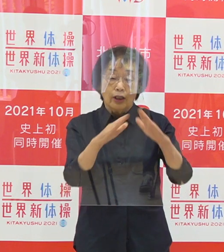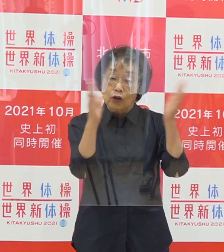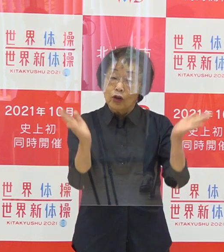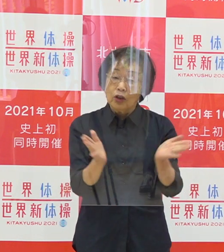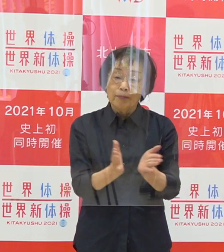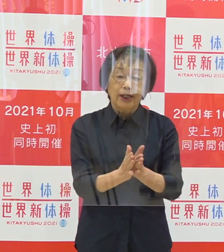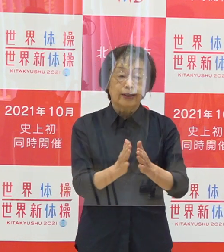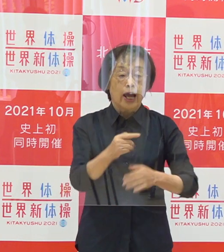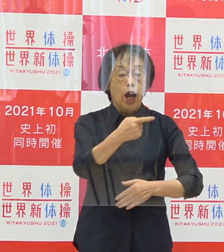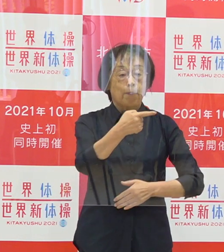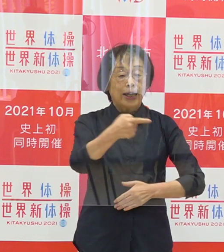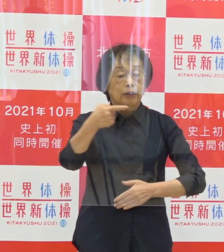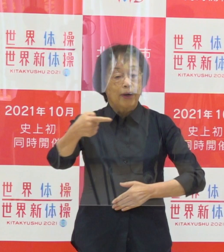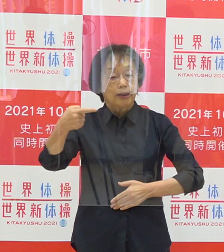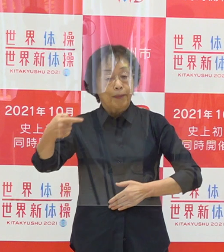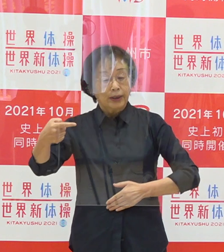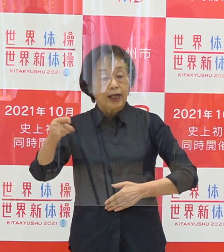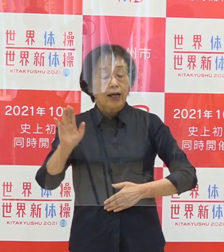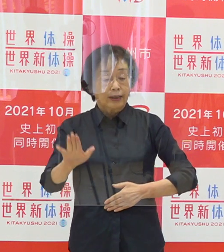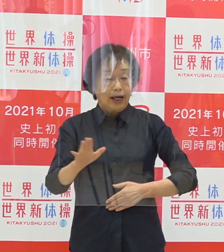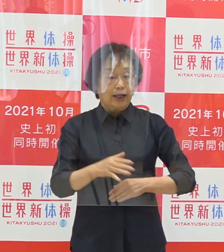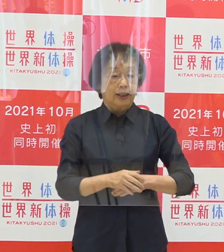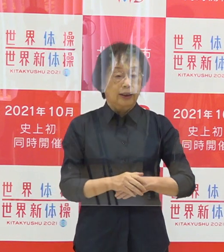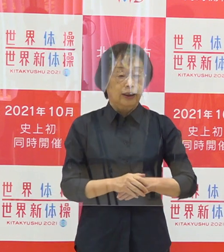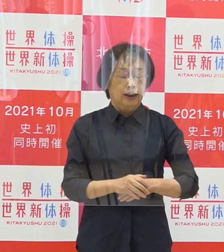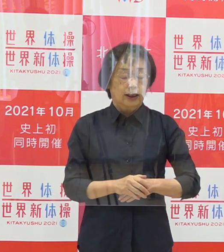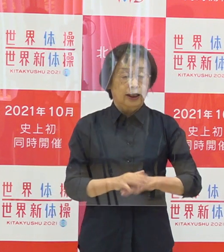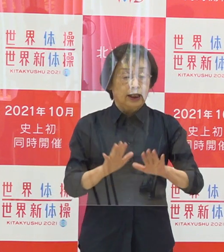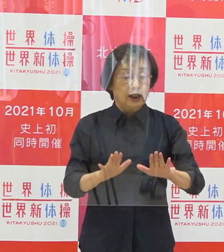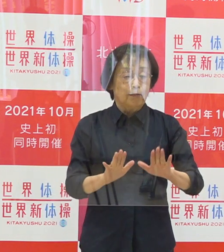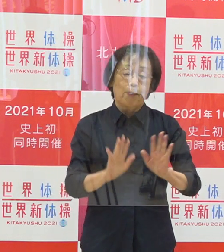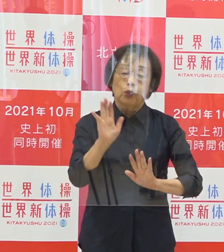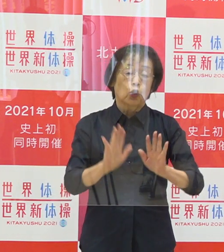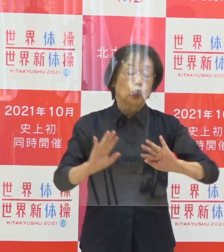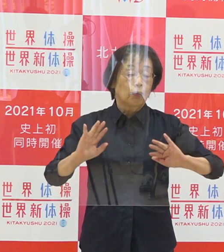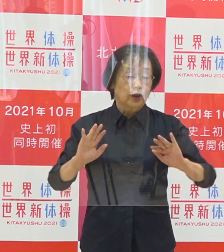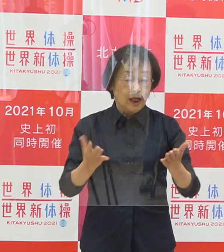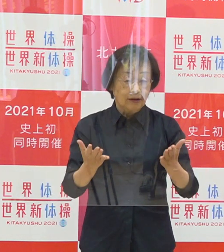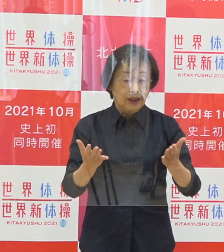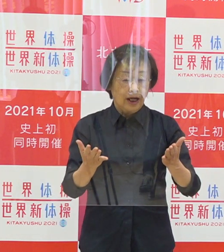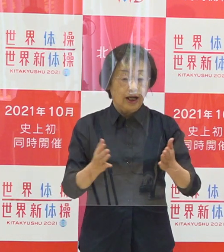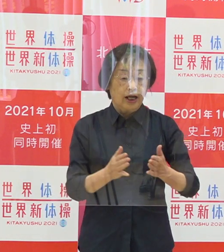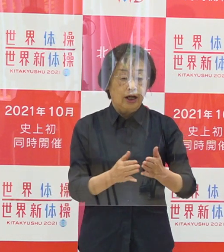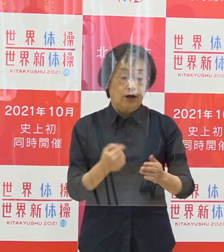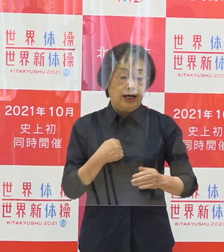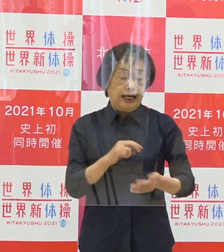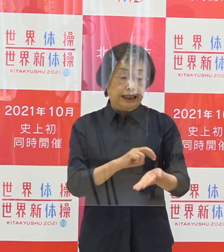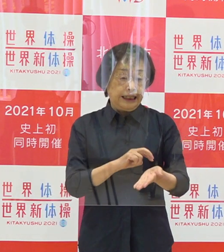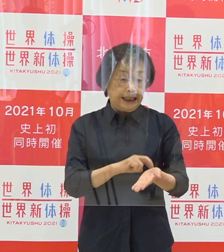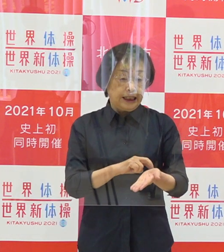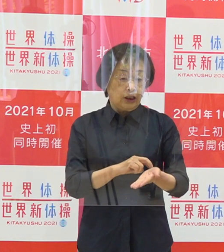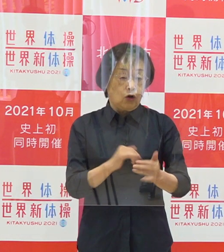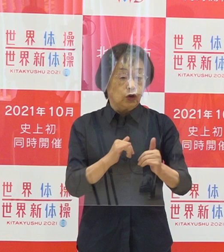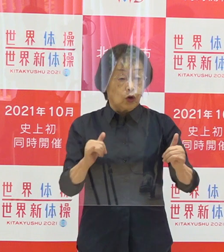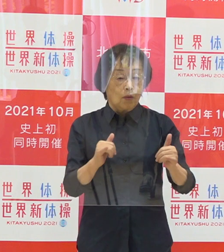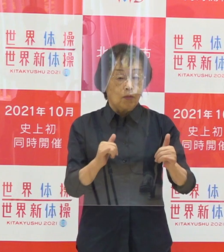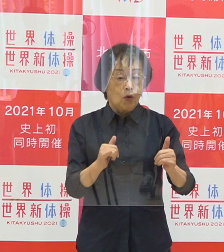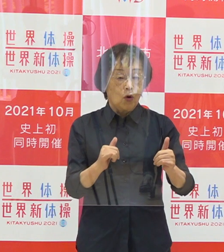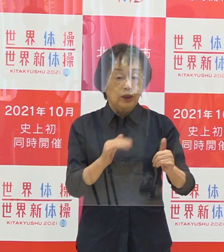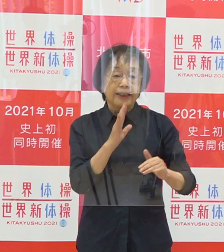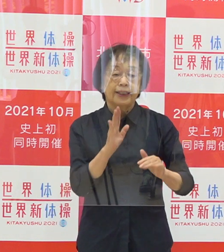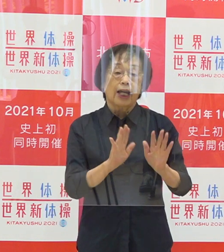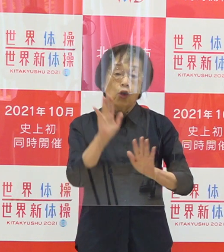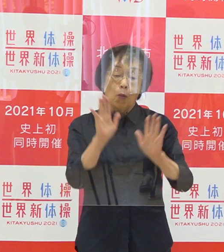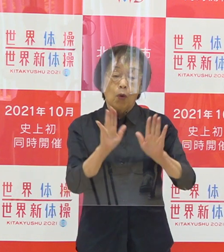。無症状で今隔離して、医師が様子を見ておりますけれども、入